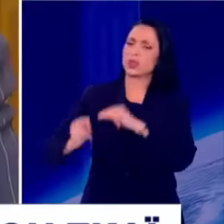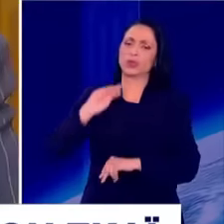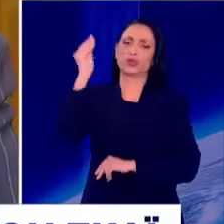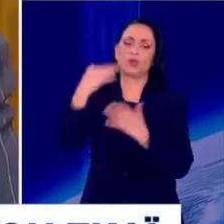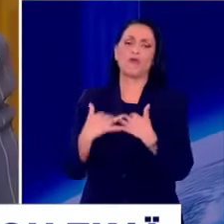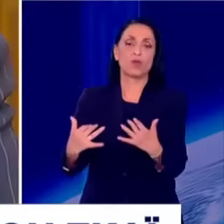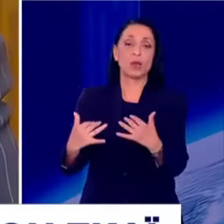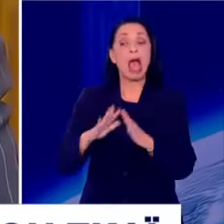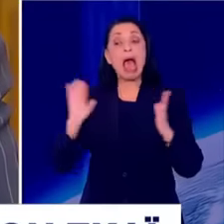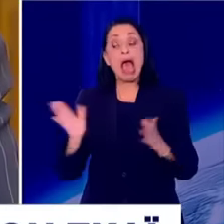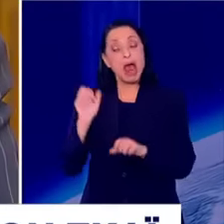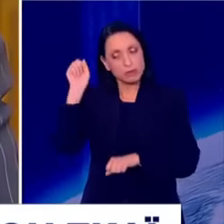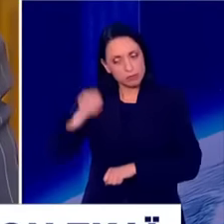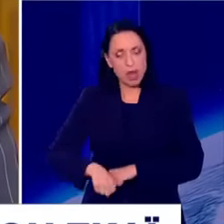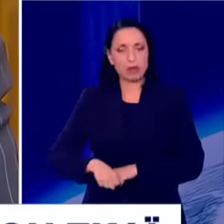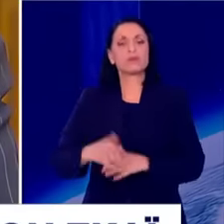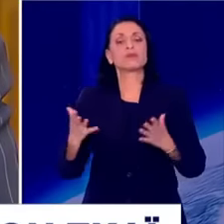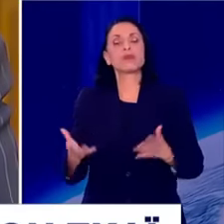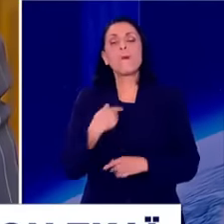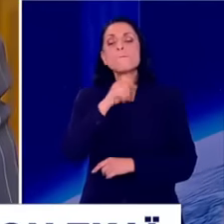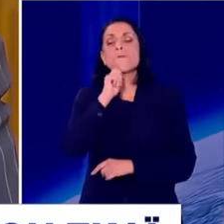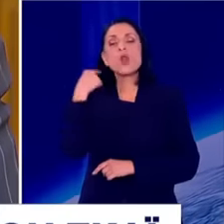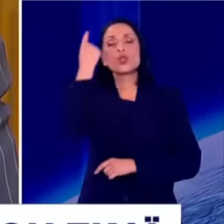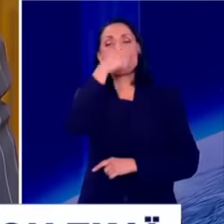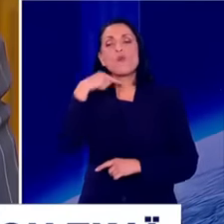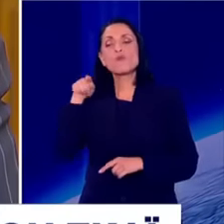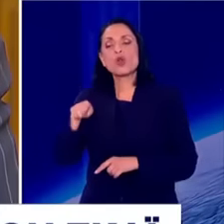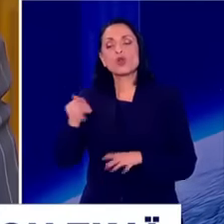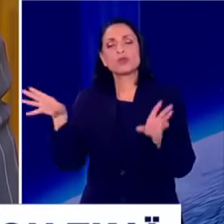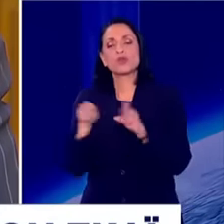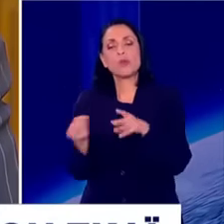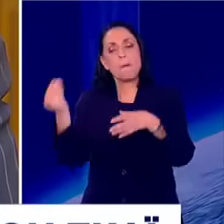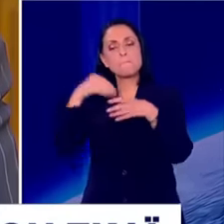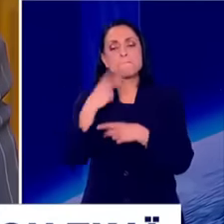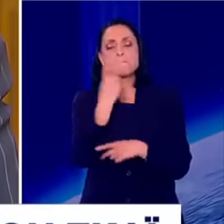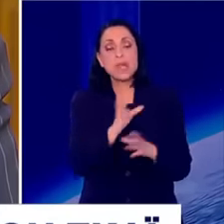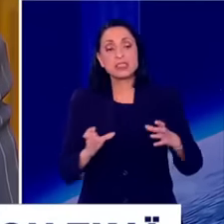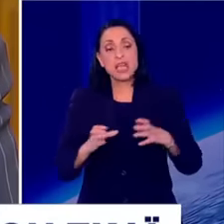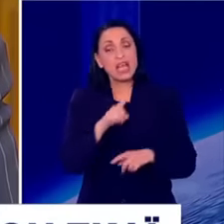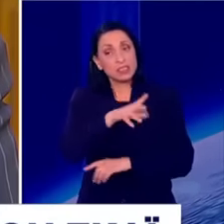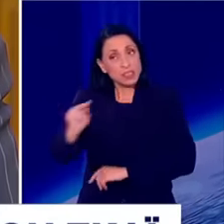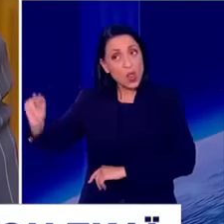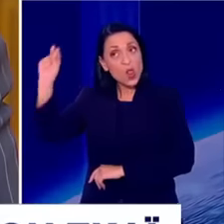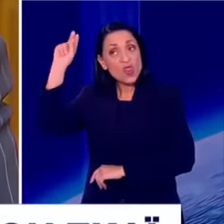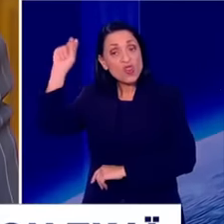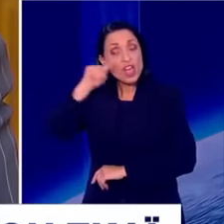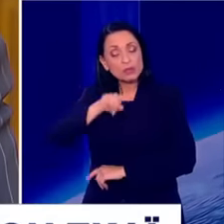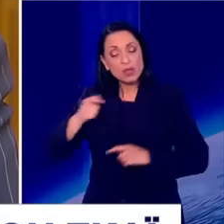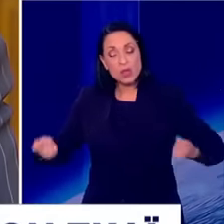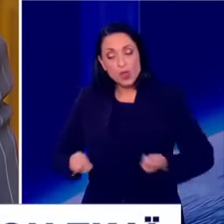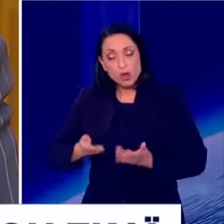Εάν υποδειχθούν πολιτικά πρόσωπα της παράταξής σας από τη δικαιοσύνη, δεσμεύεστε ότι θα πράξετε τα